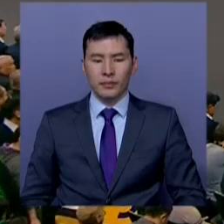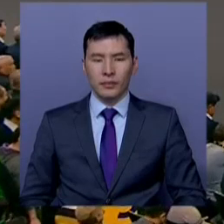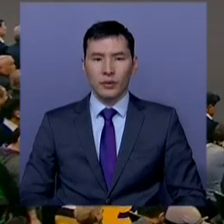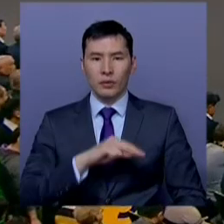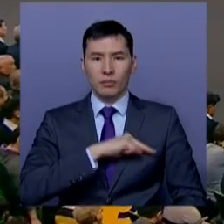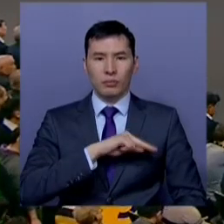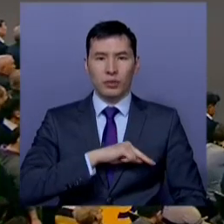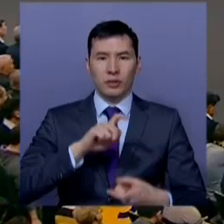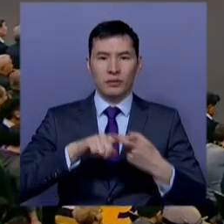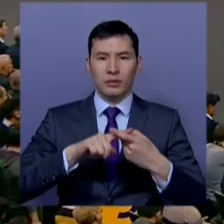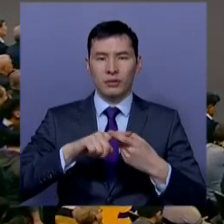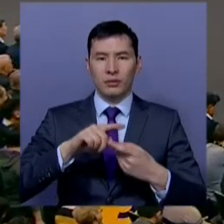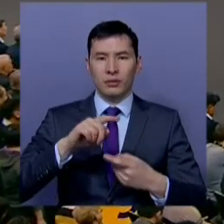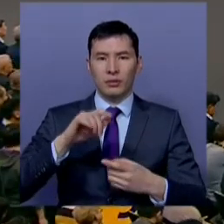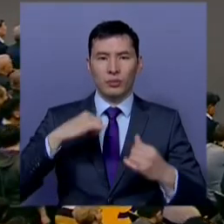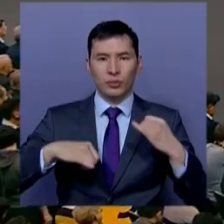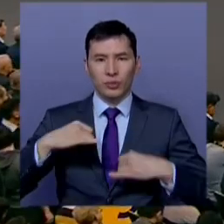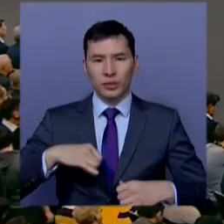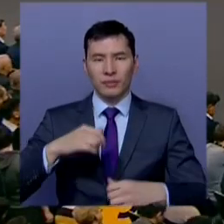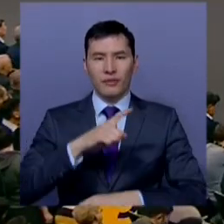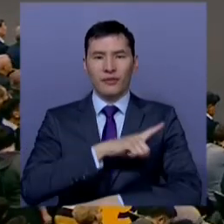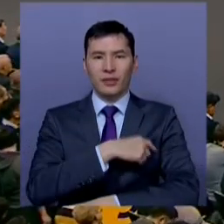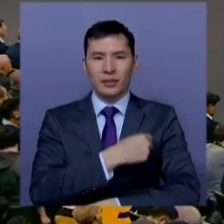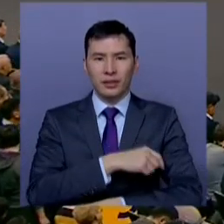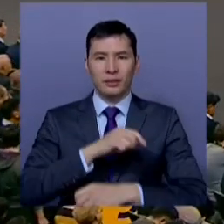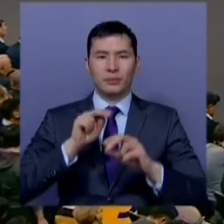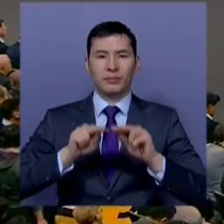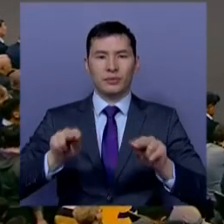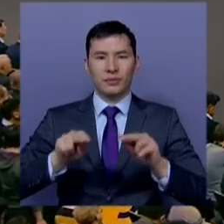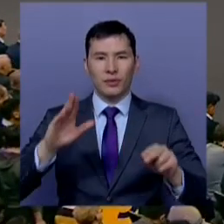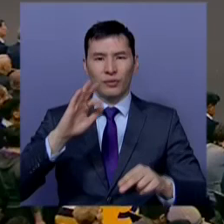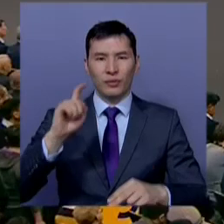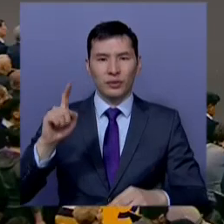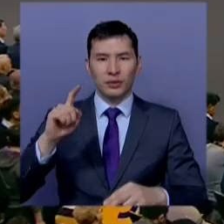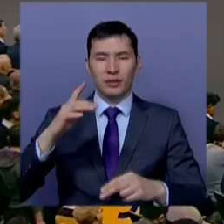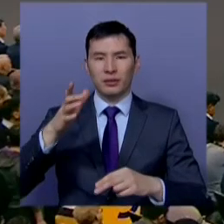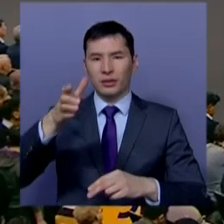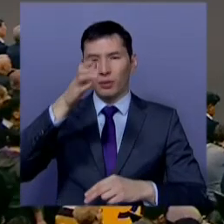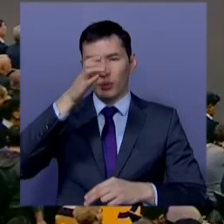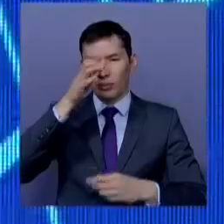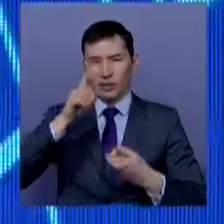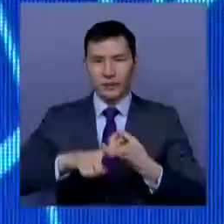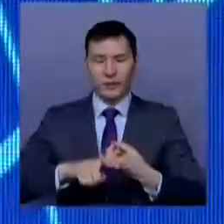Работники бюджетной сферы, учителя, врачи, преподаватели вузов, науки,